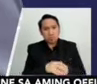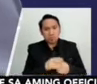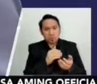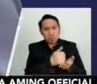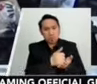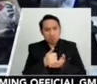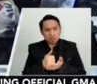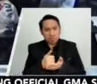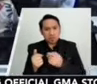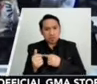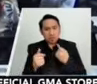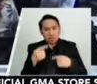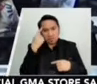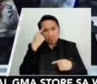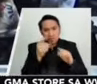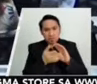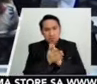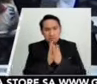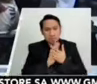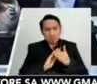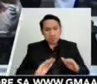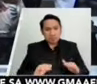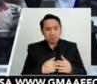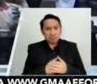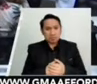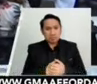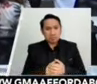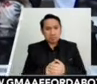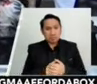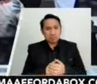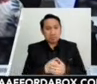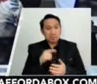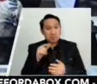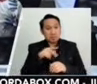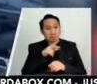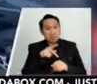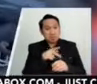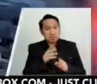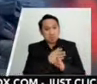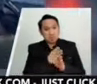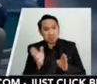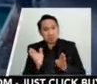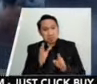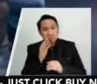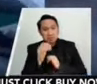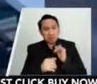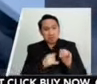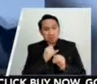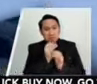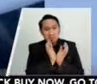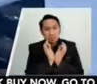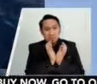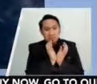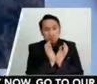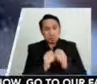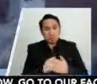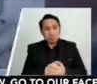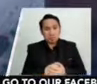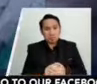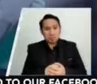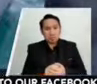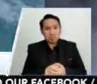China Sea. Minimislead o nililigaw raw ng Pilipinas ang international community. Dati na iginiit ang China na professional at